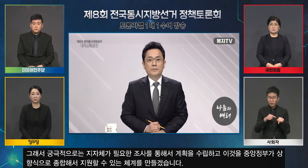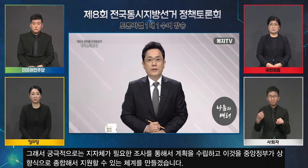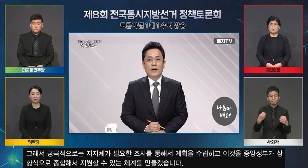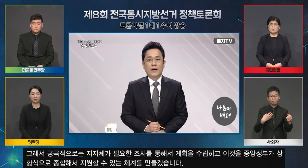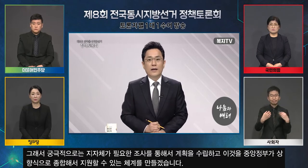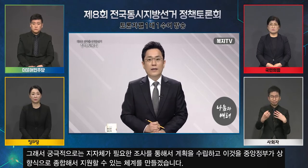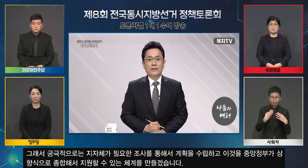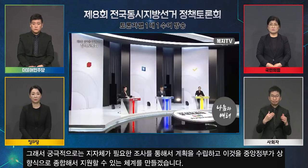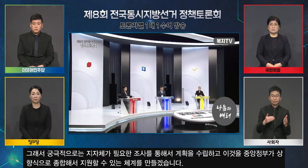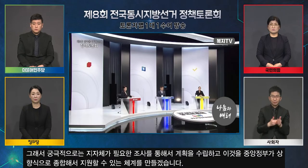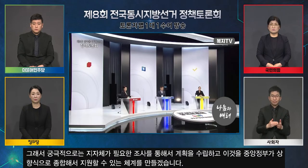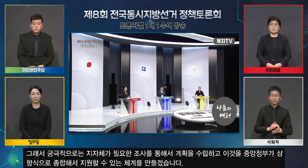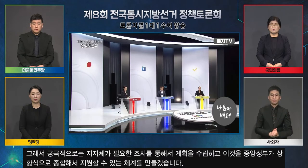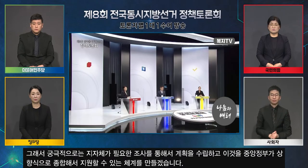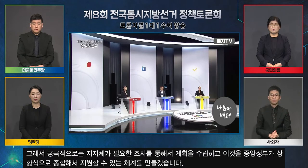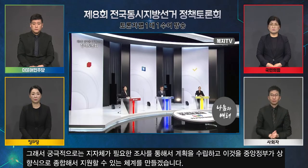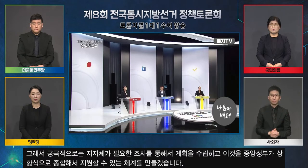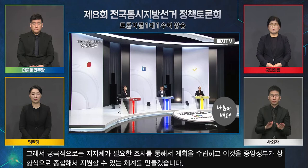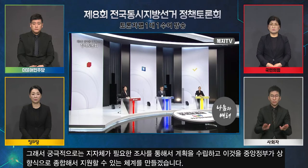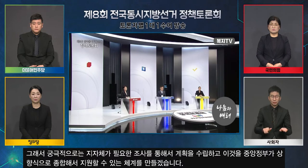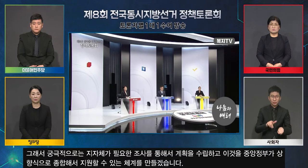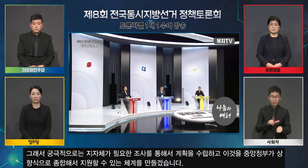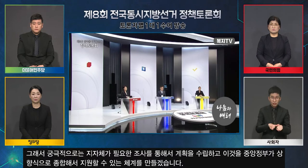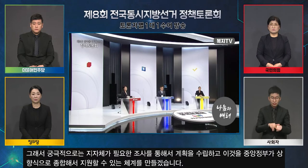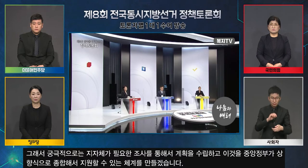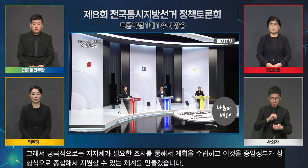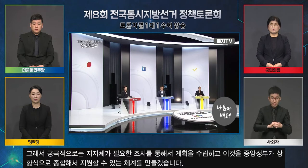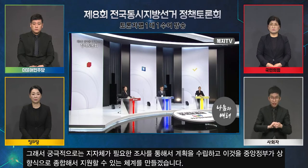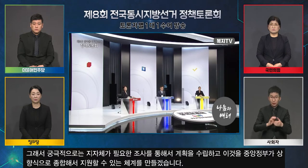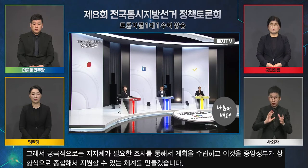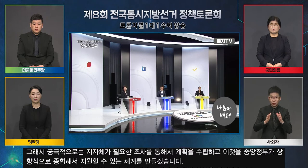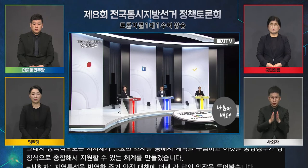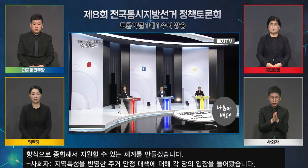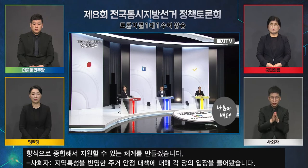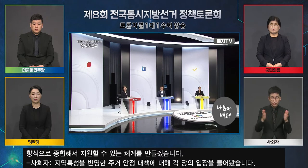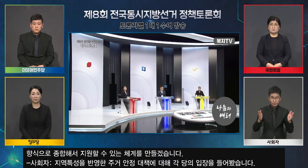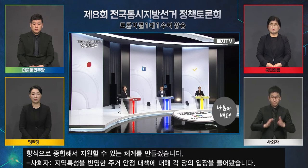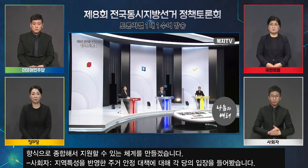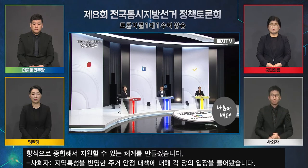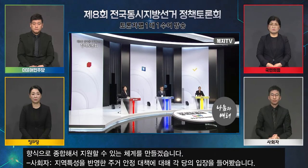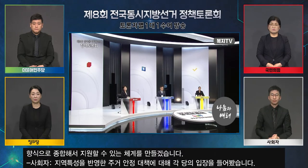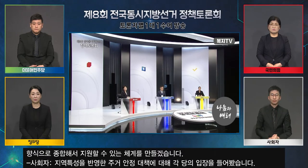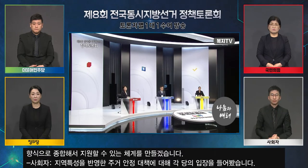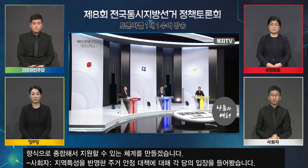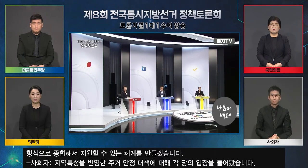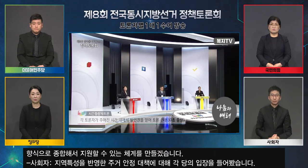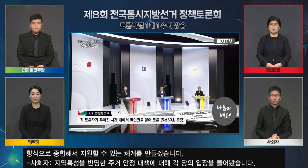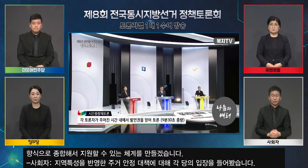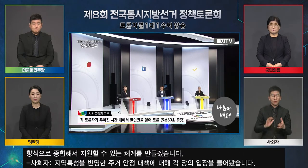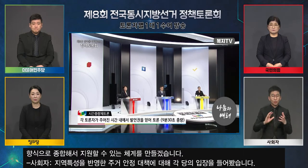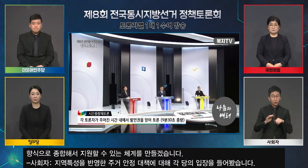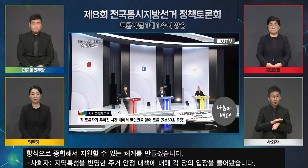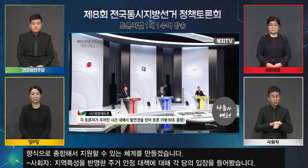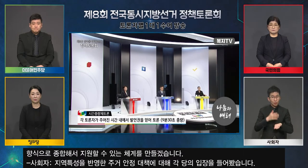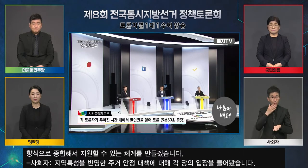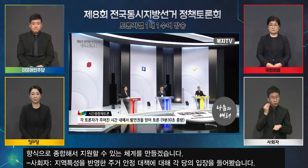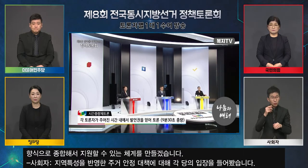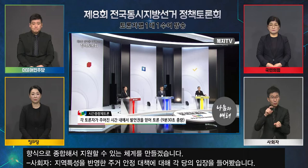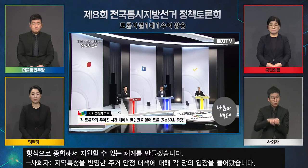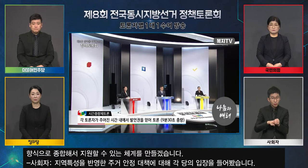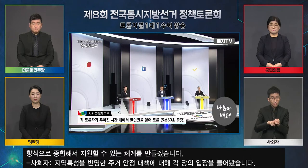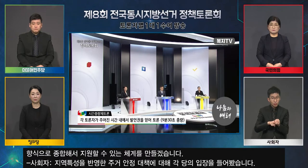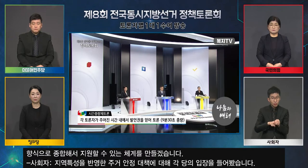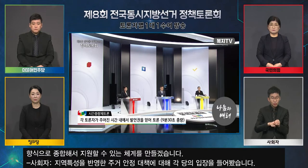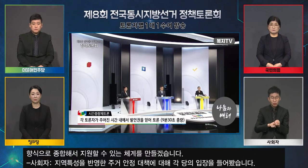들어봤습니다. 이제 시간총장제 토론으로 이어가도록 하겠습니다. 원활한 토론을 위해서 1회 발언은 되도록